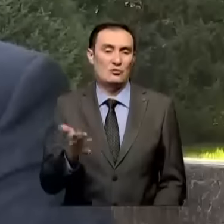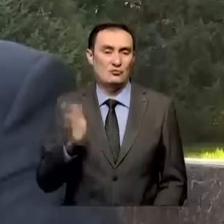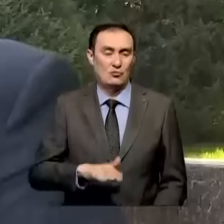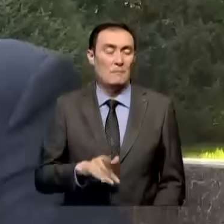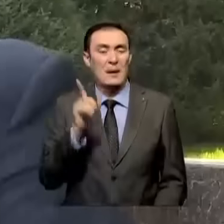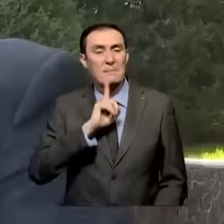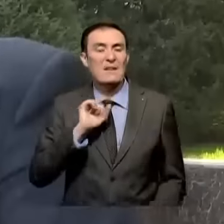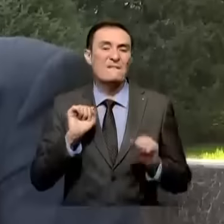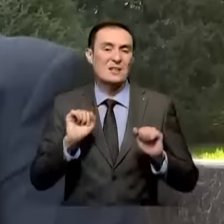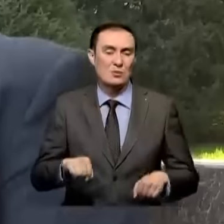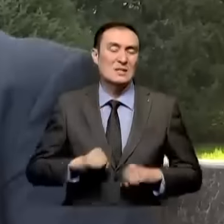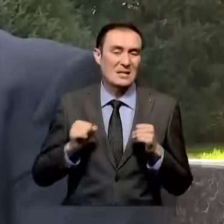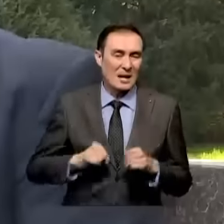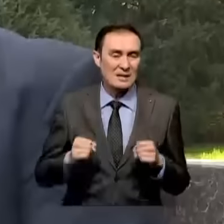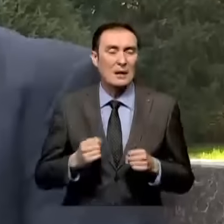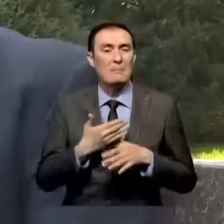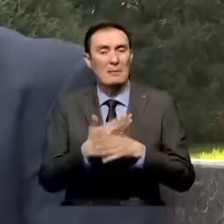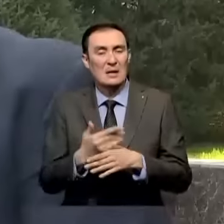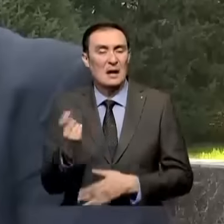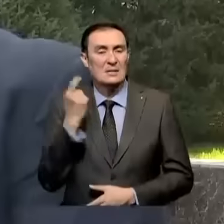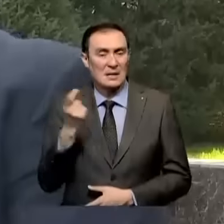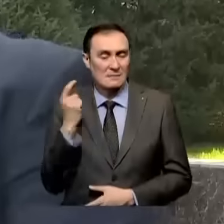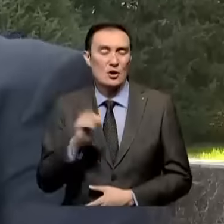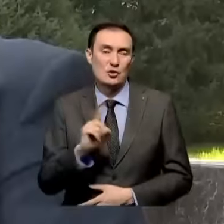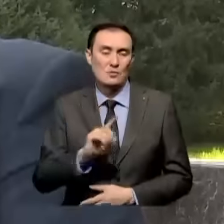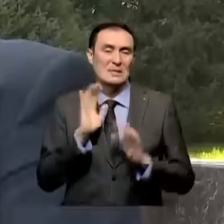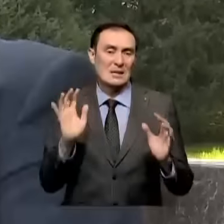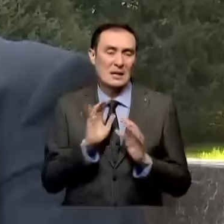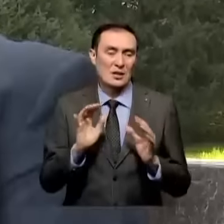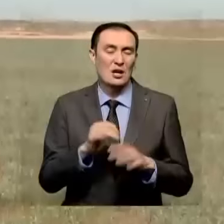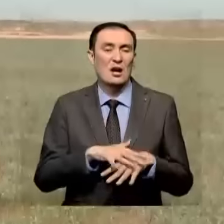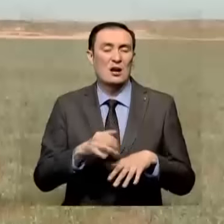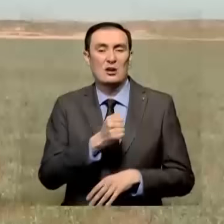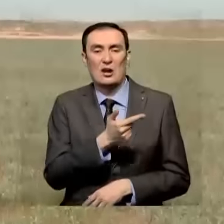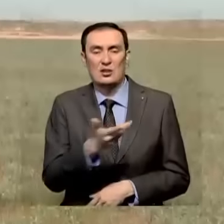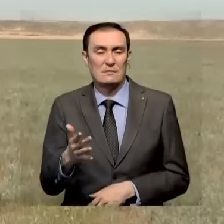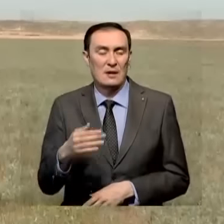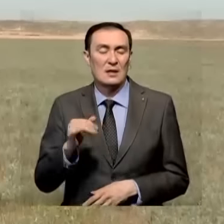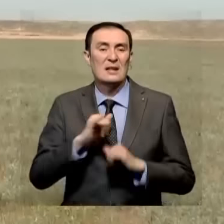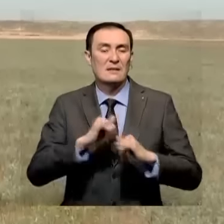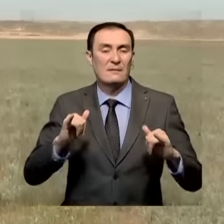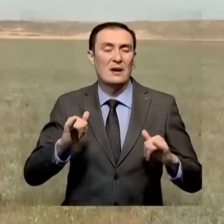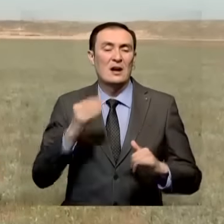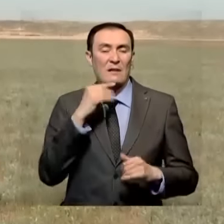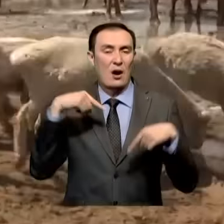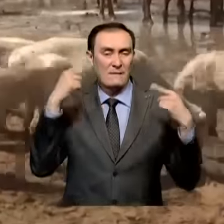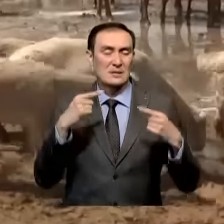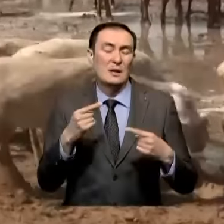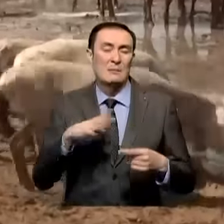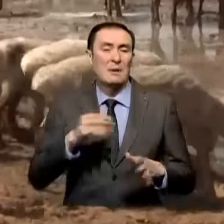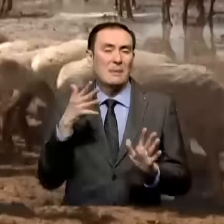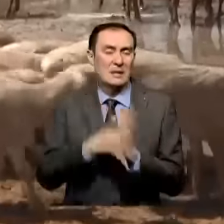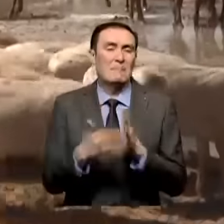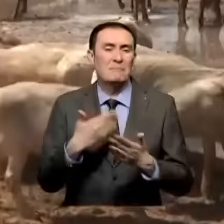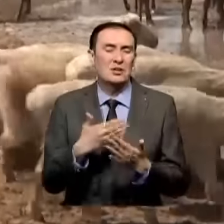По мере возможности стараемся поддерживать хозяйство, чтобы сохранить поголовье. На выведение дегерезских овец ученые